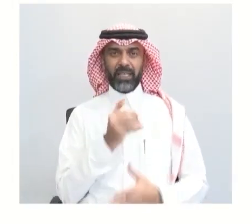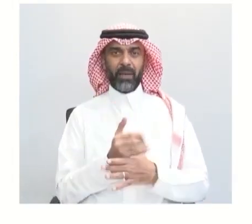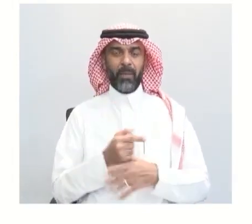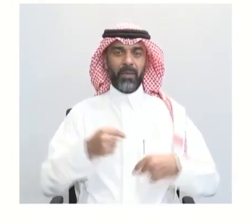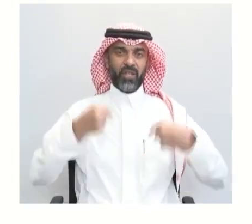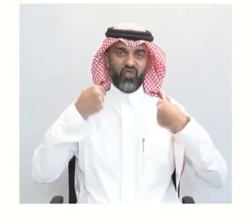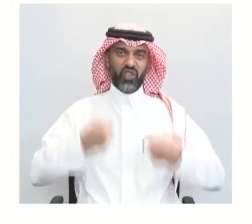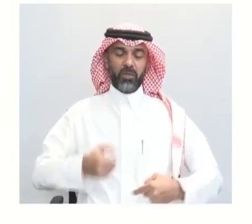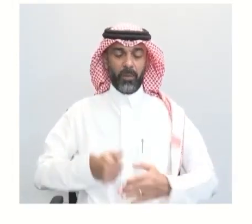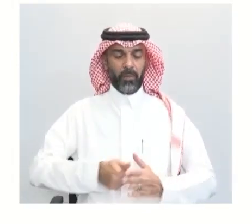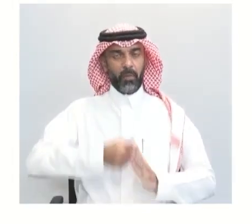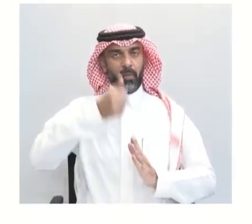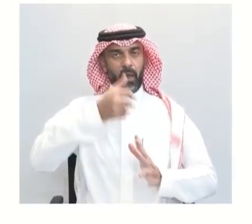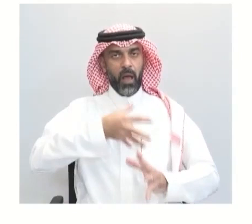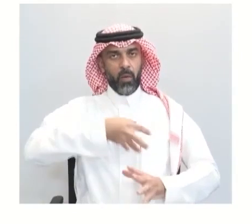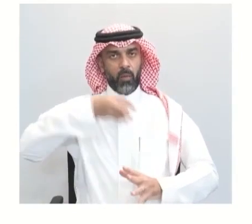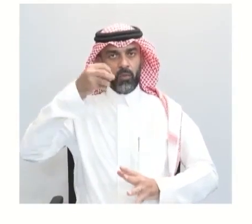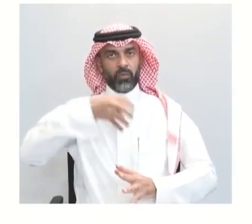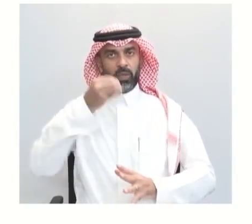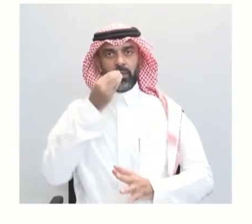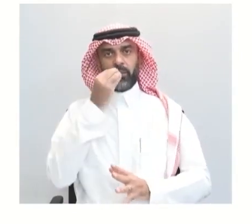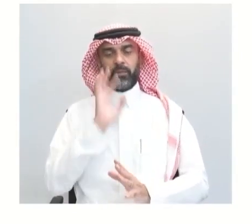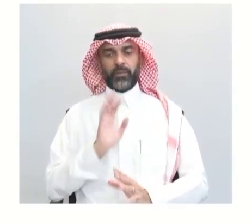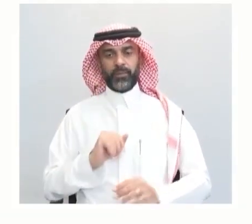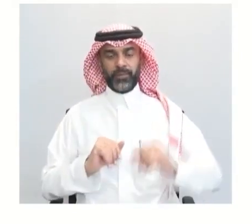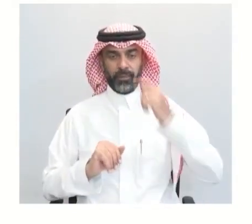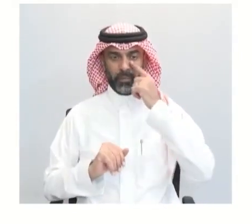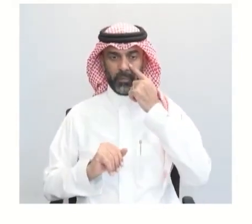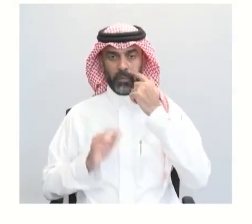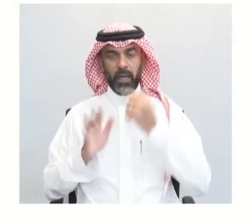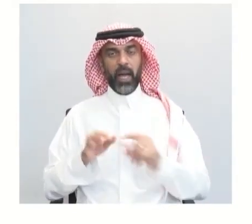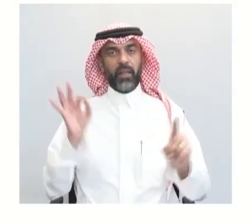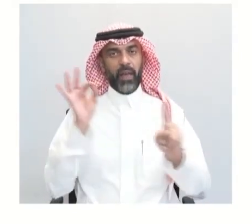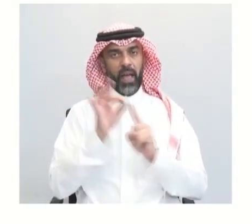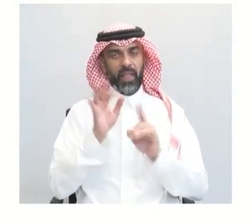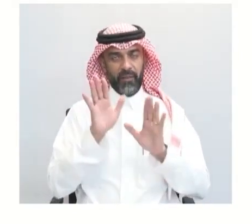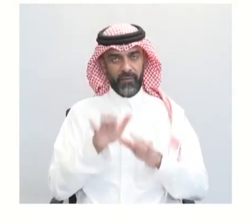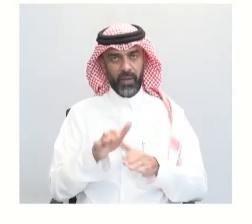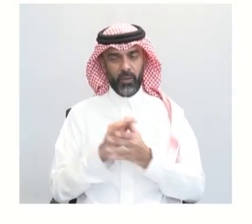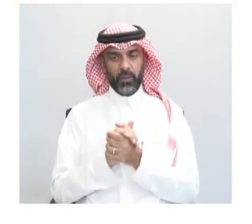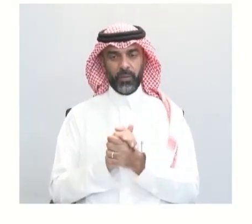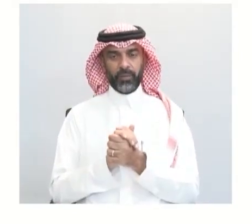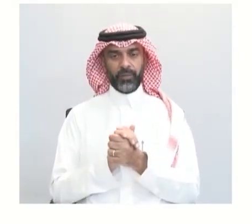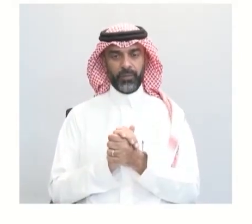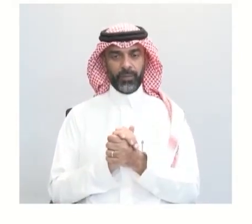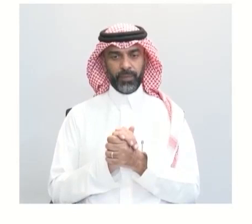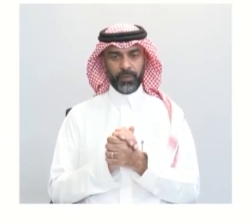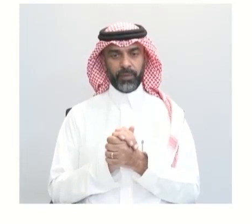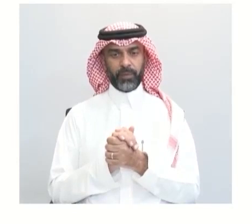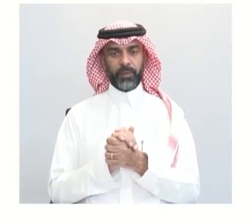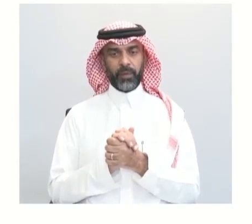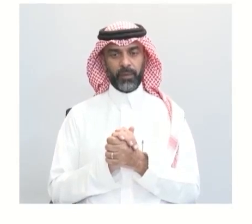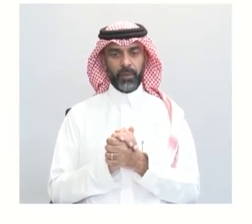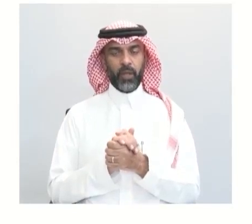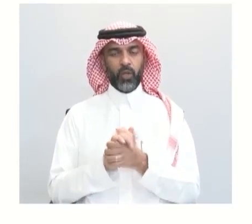امتصاص المواد المغذيه خلال دراستنا للجهاز الهضمي لدينا مجموعه من الاهداف نطمح لتحقيقها سويا